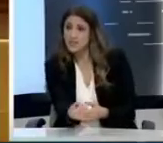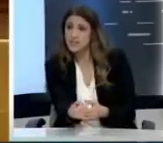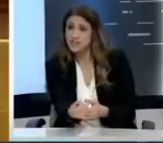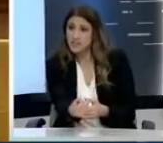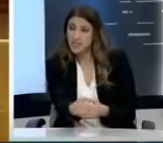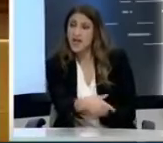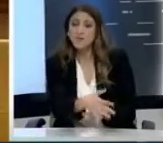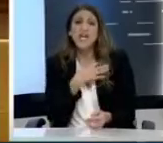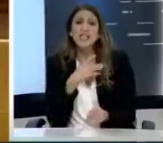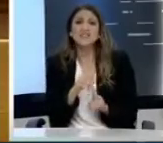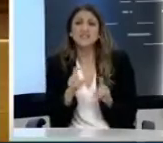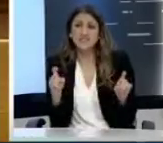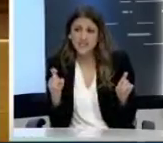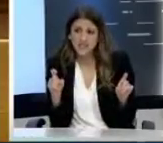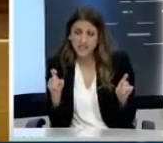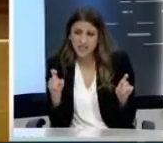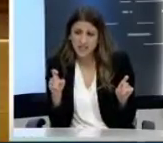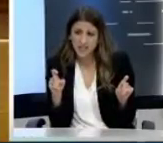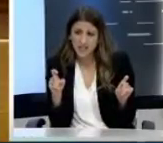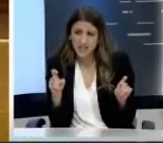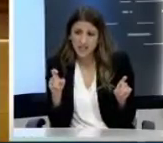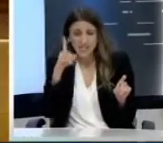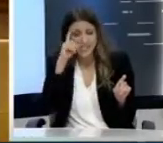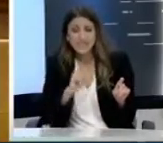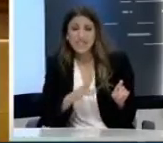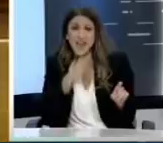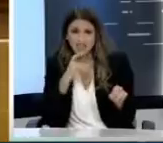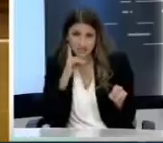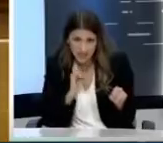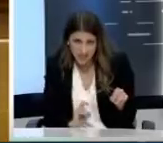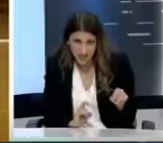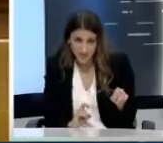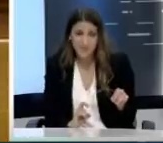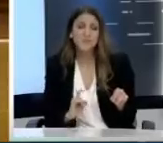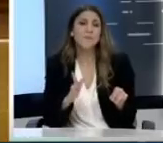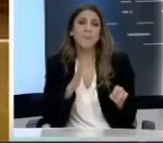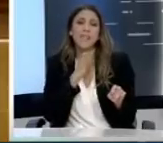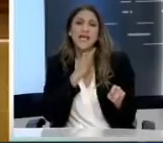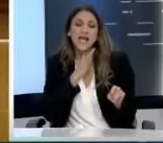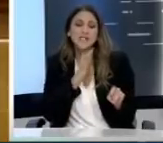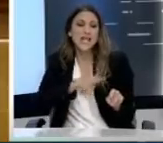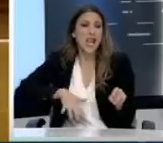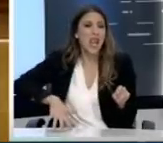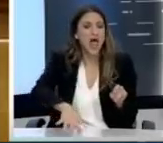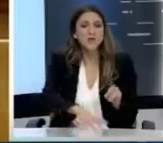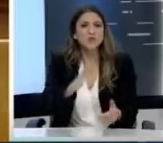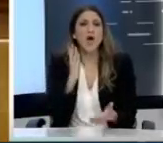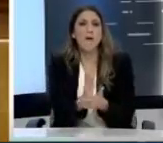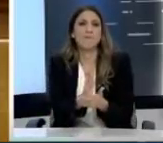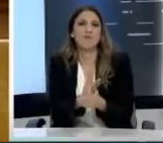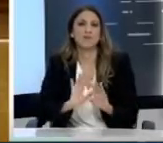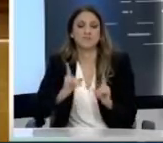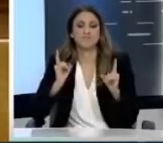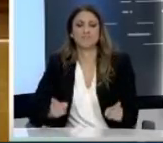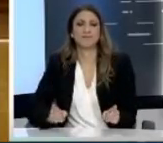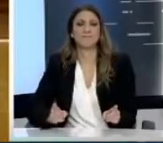και το μόνο που χρειάζεται, αν δεν παραποιώ, το μόνο που χρειάζεται είναι η λαϊκή απόφαση να